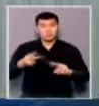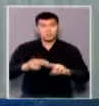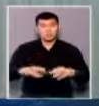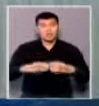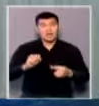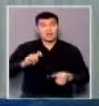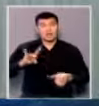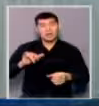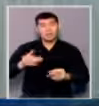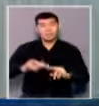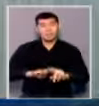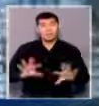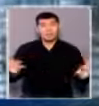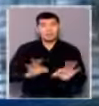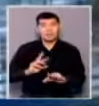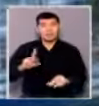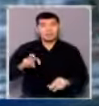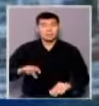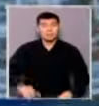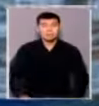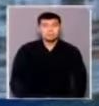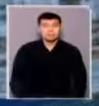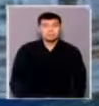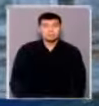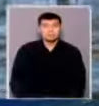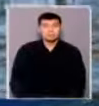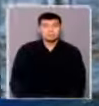танца «Арабеск» и вокальной студии «Камелия».